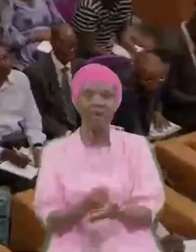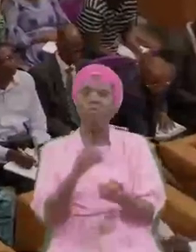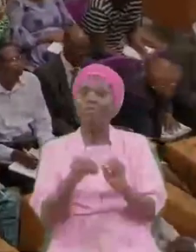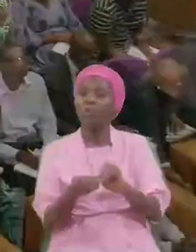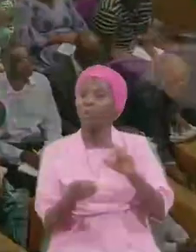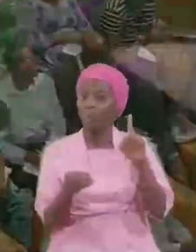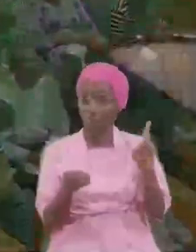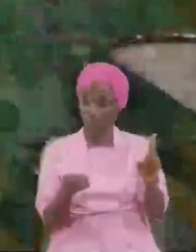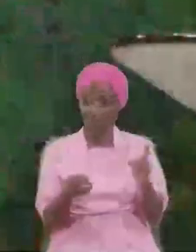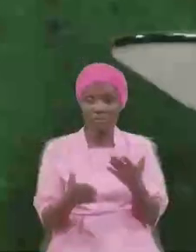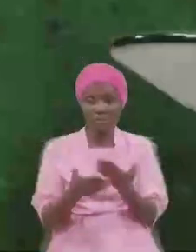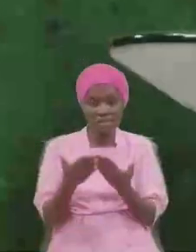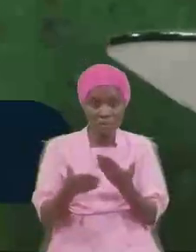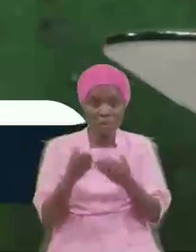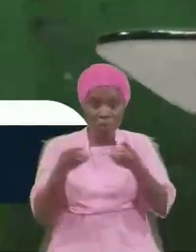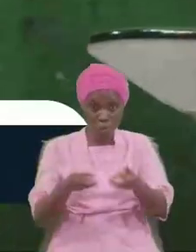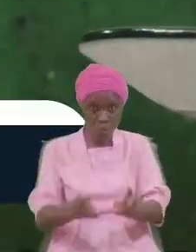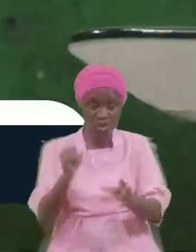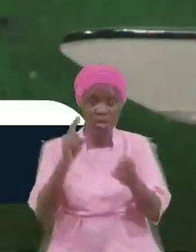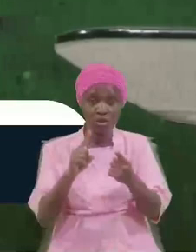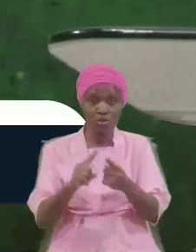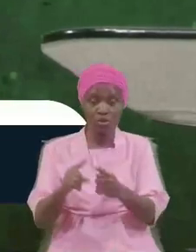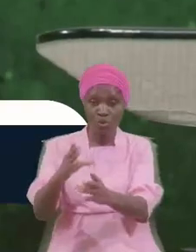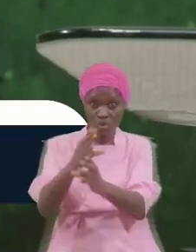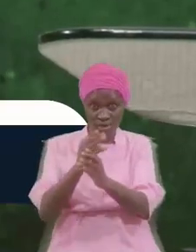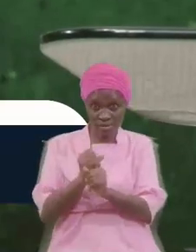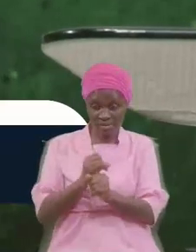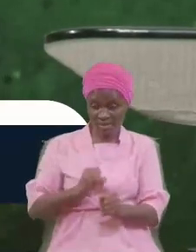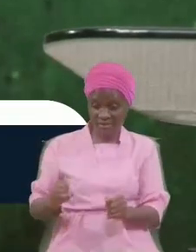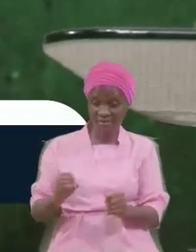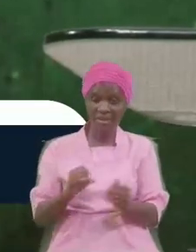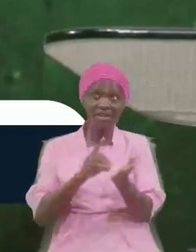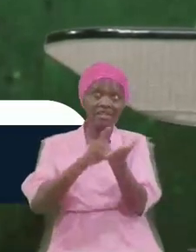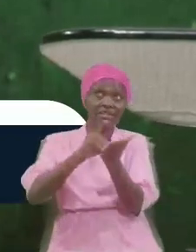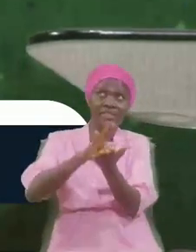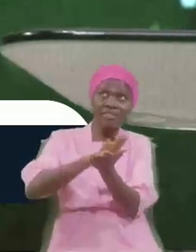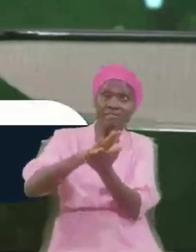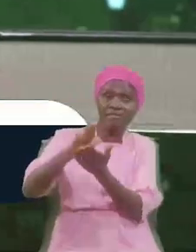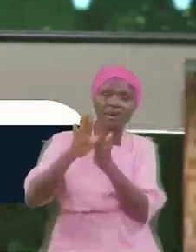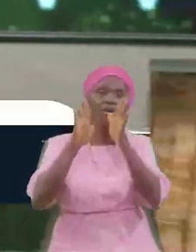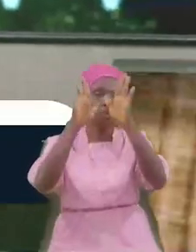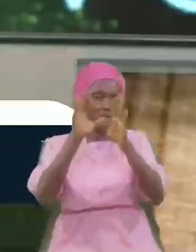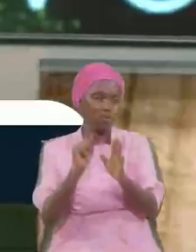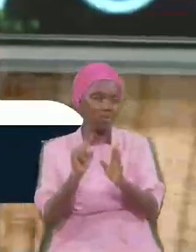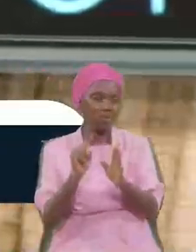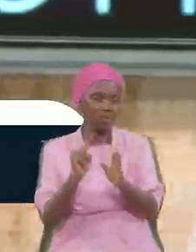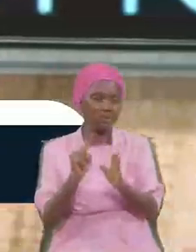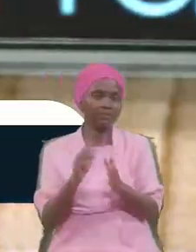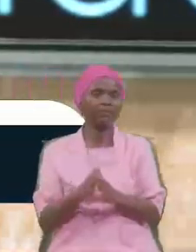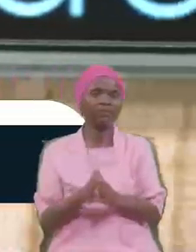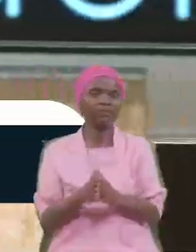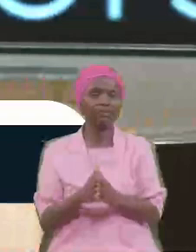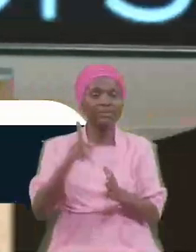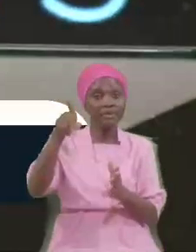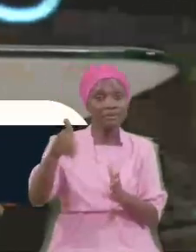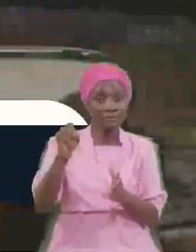Numéro 1, les deux simples moyens pour recevoir les prodiges surnaturels. Nous